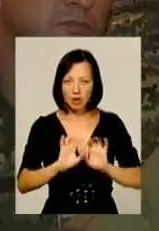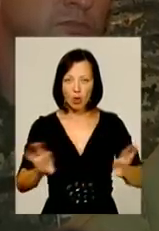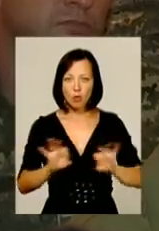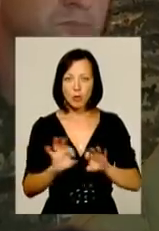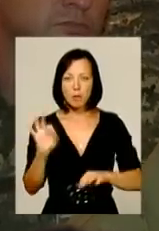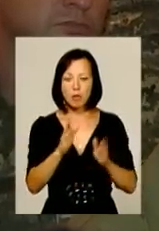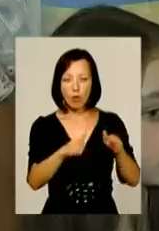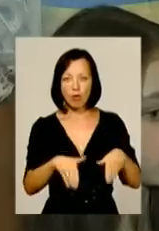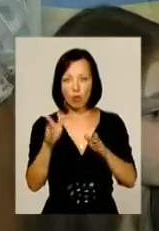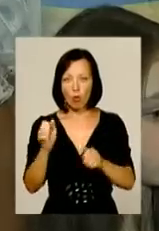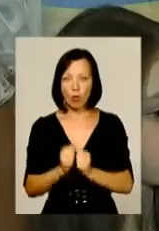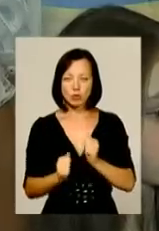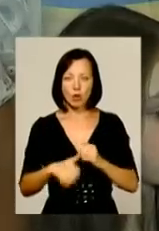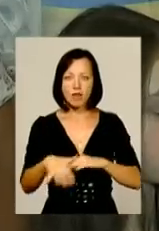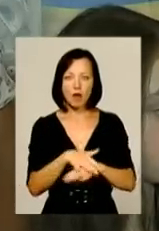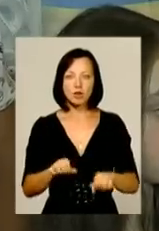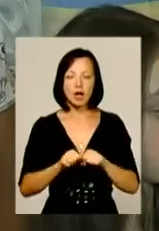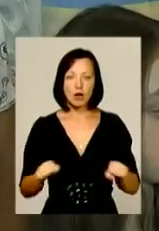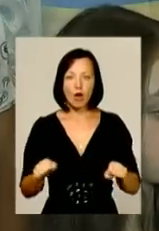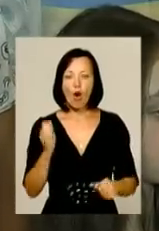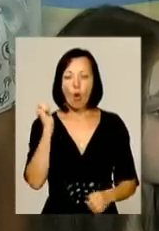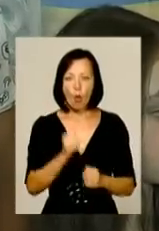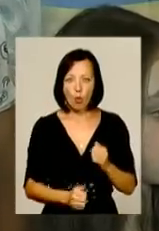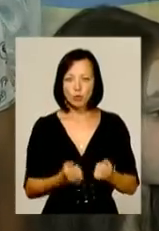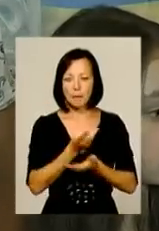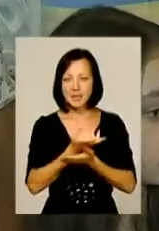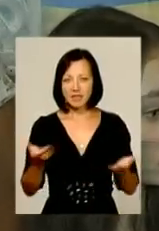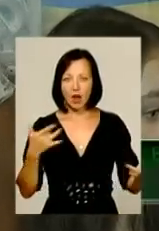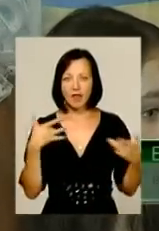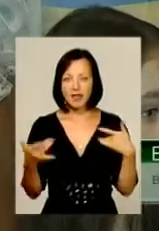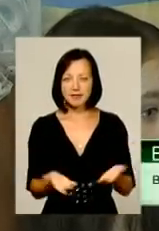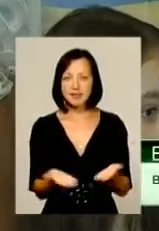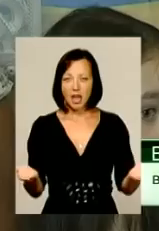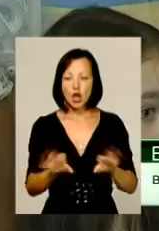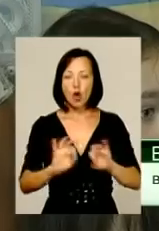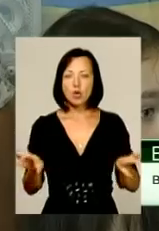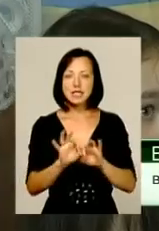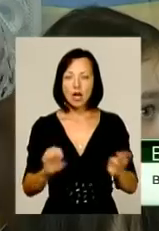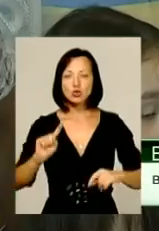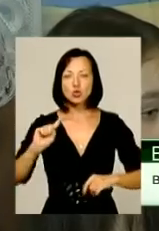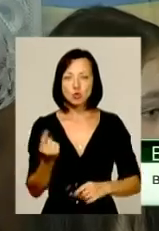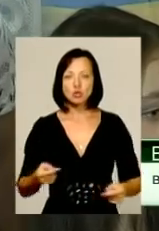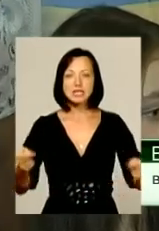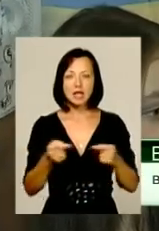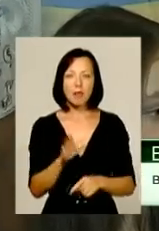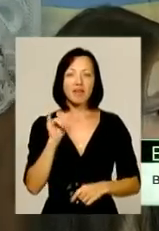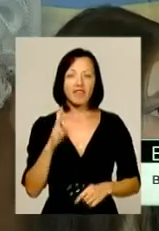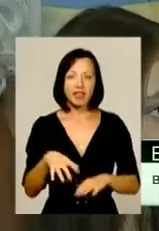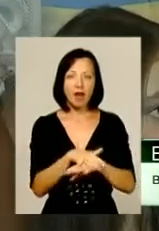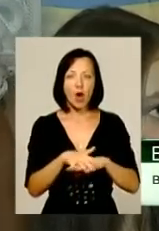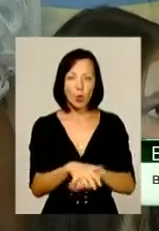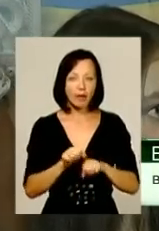народного героя. Кожного героя представляють на сцені і розказують, чому саме він народний герой.